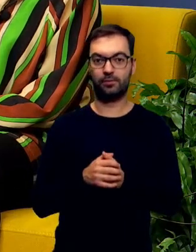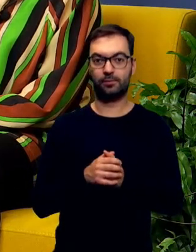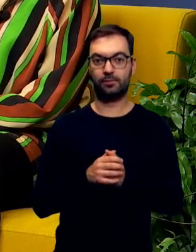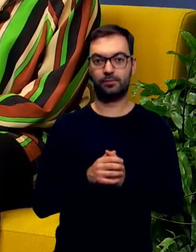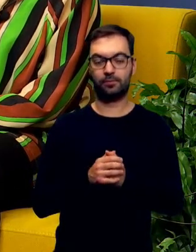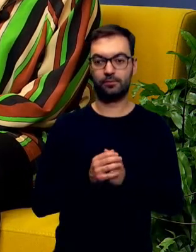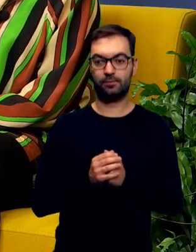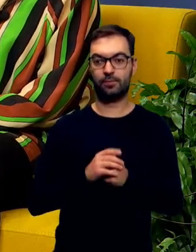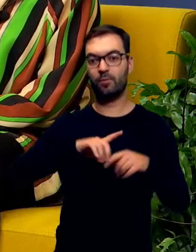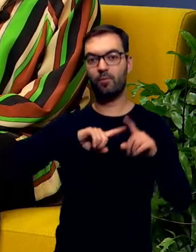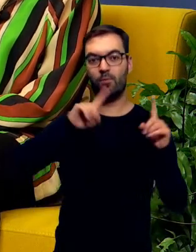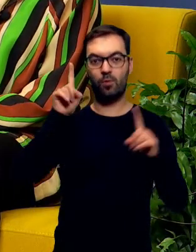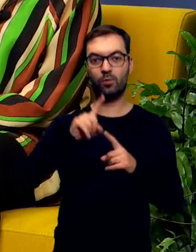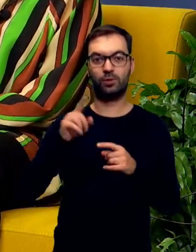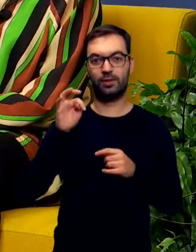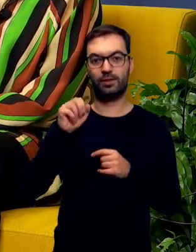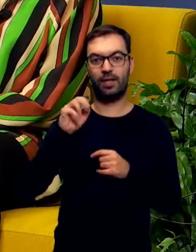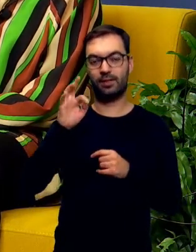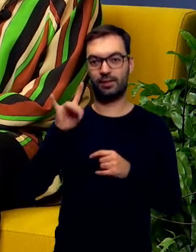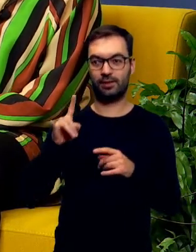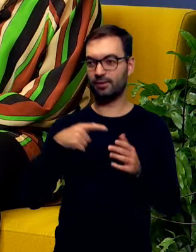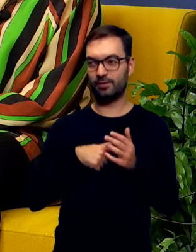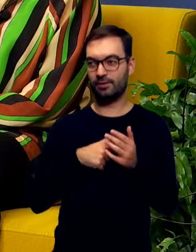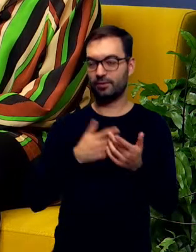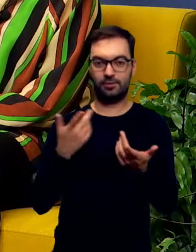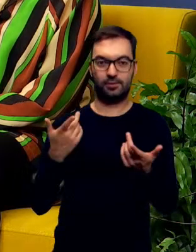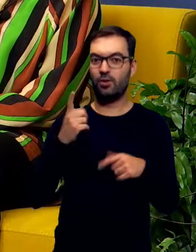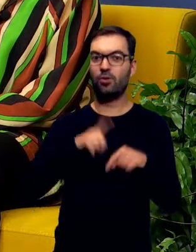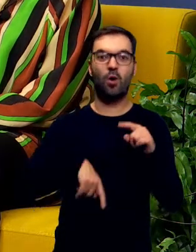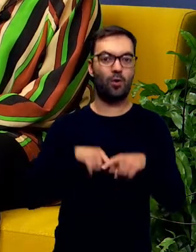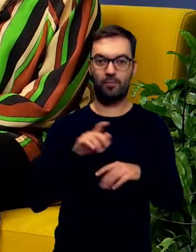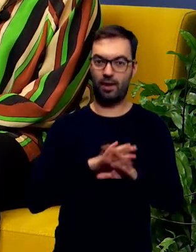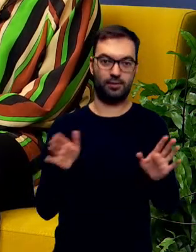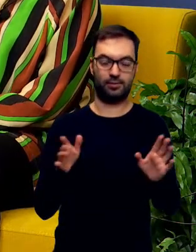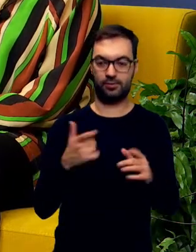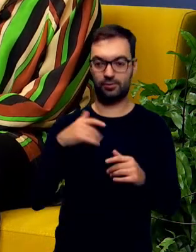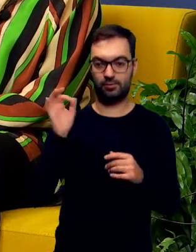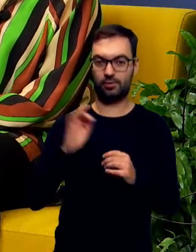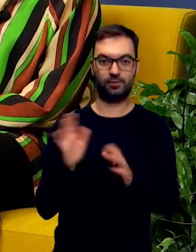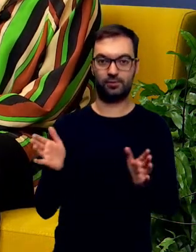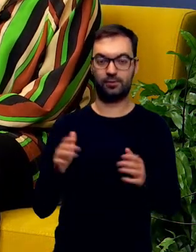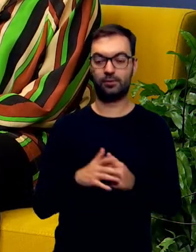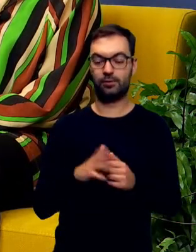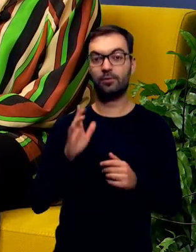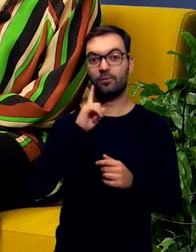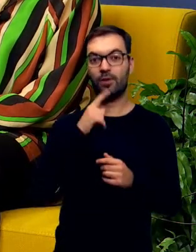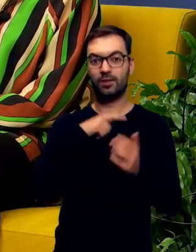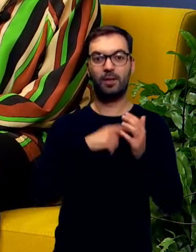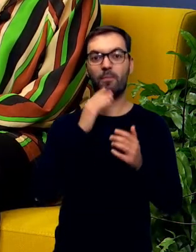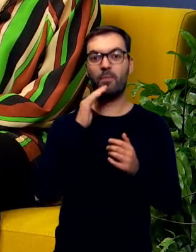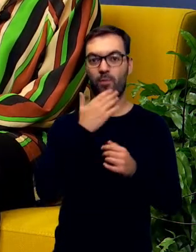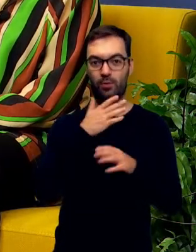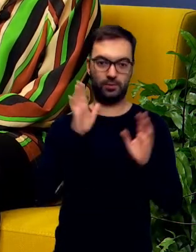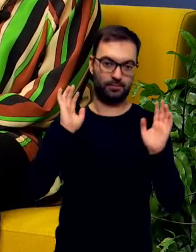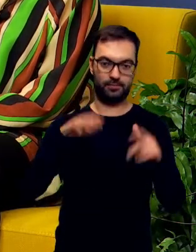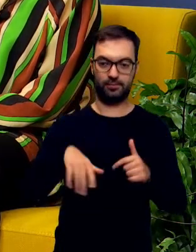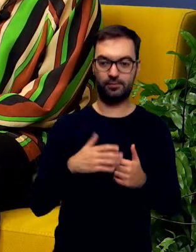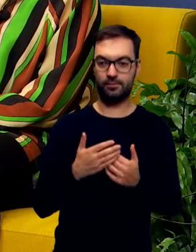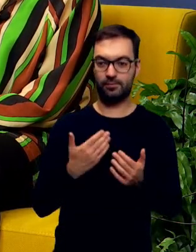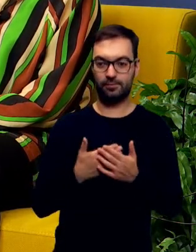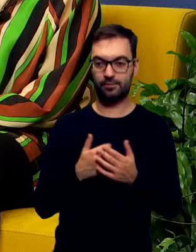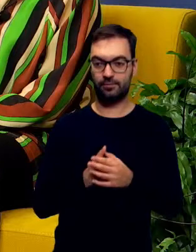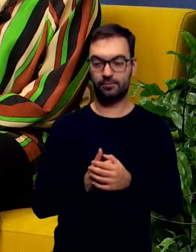Te burze w Tatrach to jest absolutnie coś normalnego, zwłaszcza popołudniami,